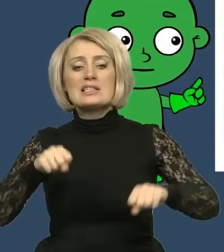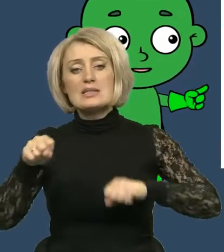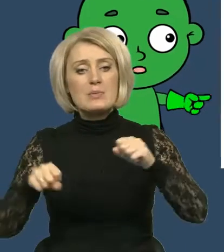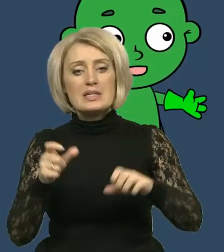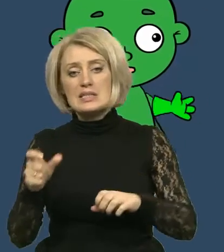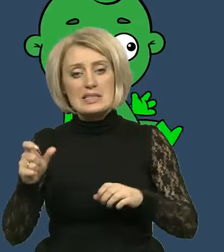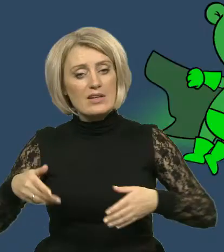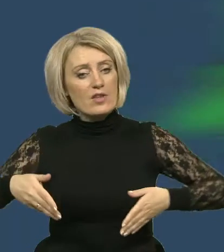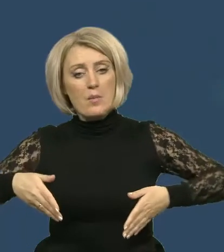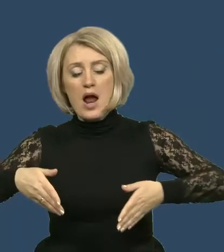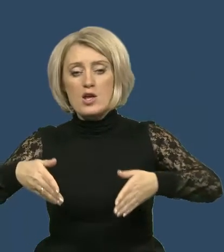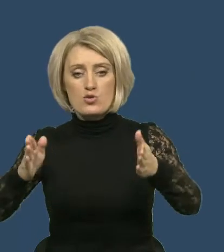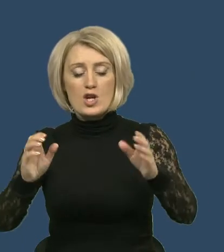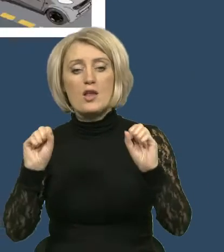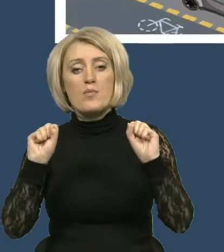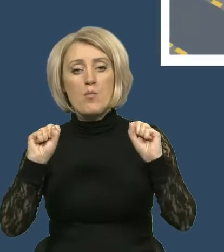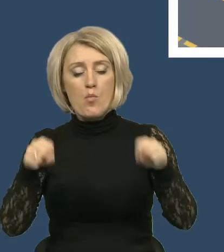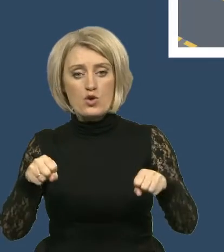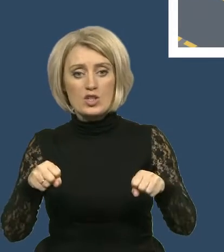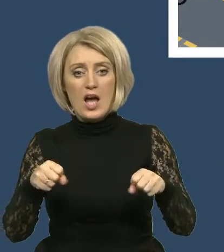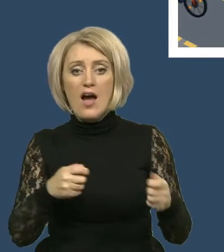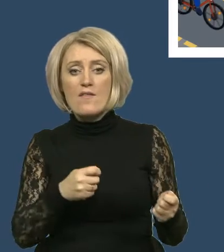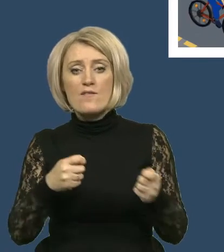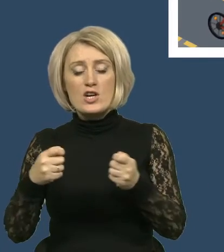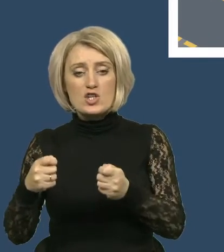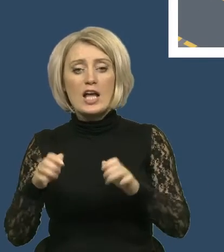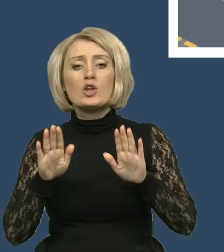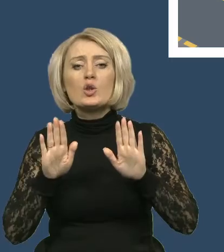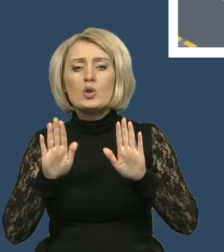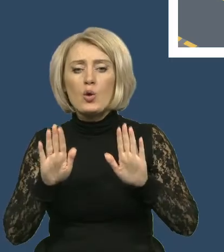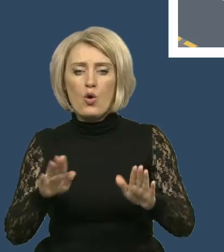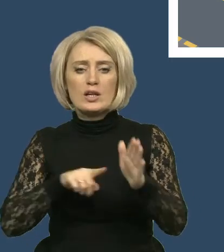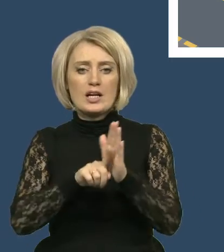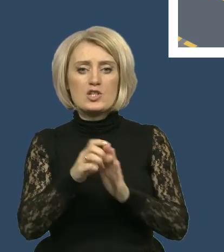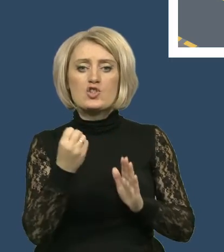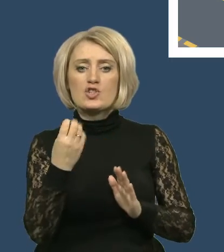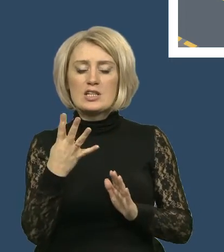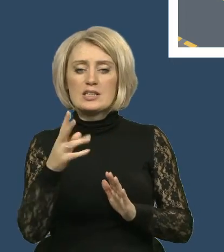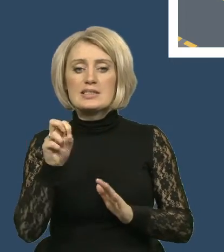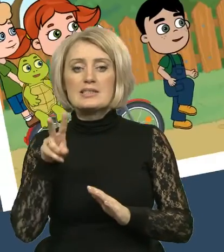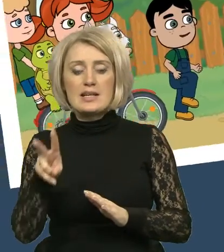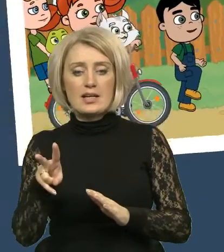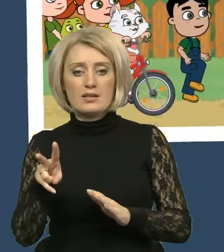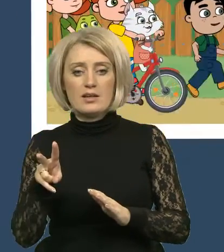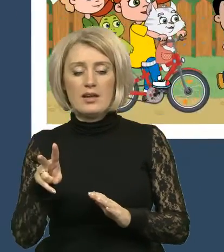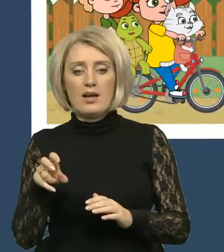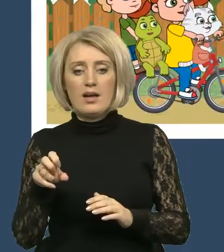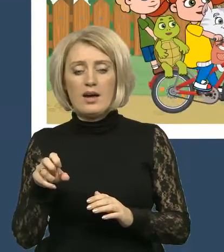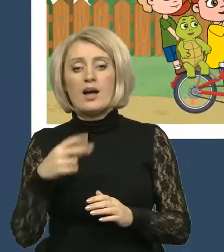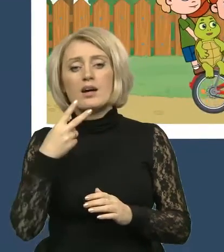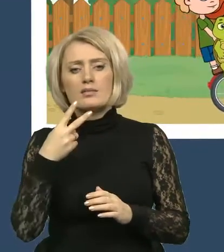велосипедистам на проезжую часть можно выезжать только с 14 лет.